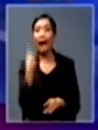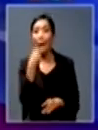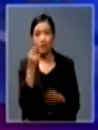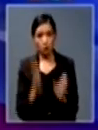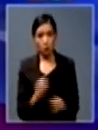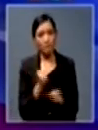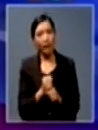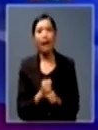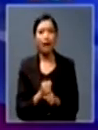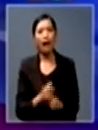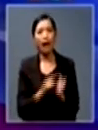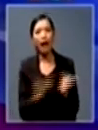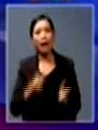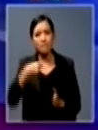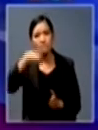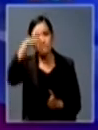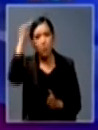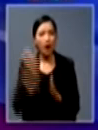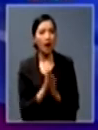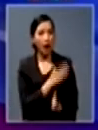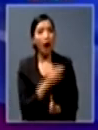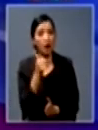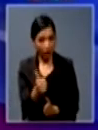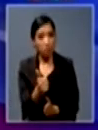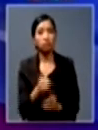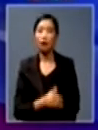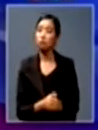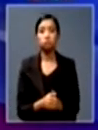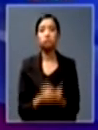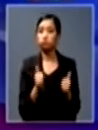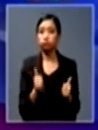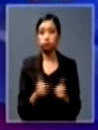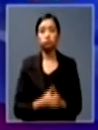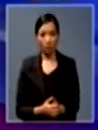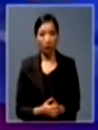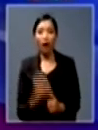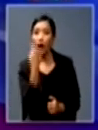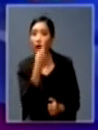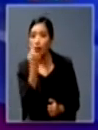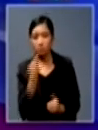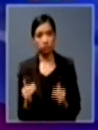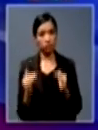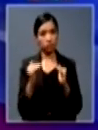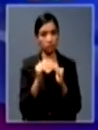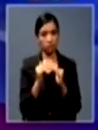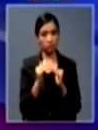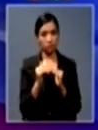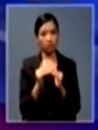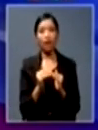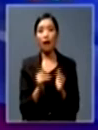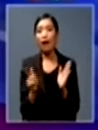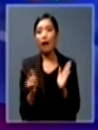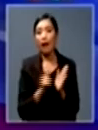ถรับเงินเดือนรับอะไรได้ต่างๆไม่ถือเป็นวันลานะครับแล้วใครก็ตามที่ไม่เคยใช้สิทธิ์นะครับการลาอุปส